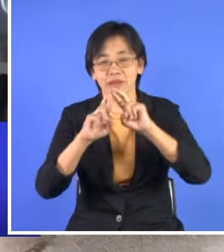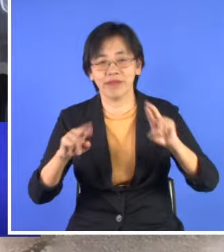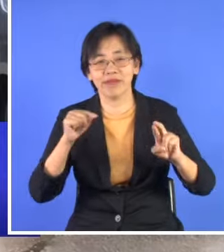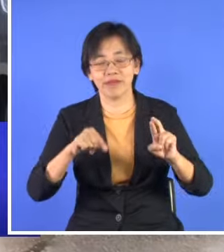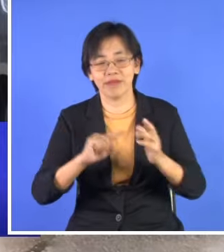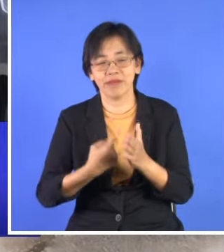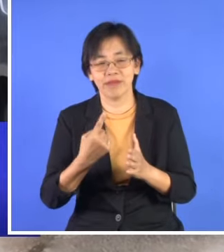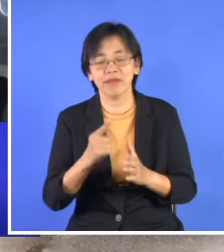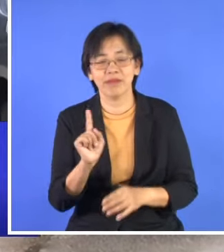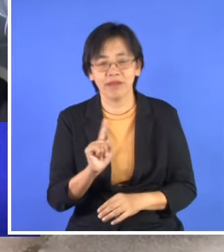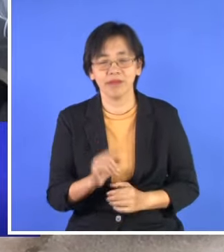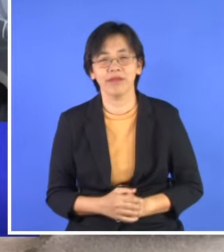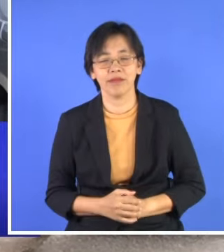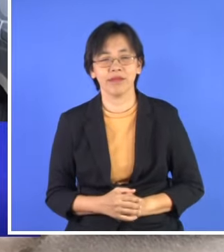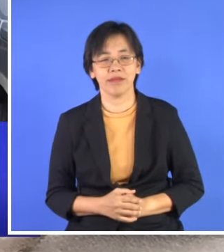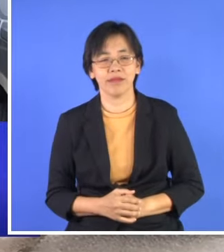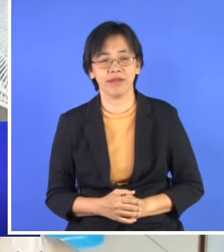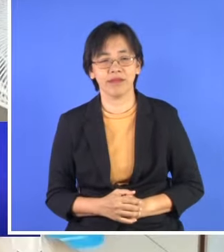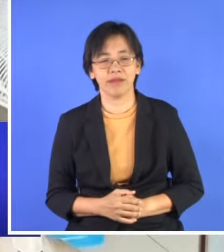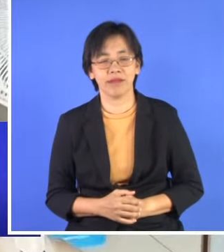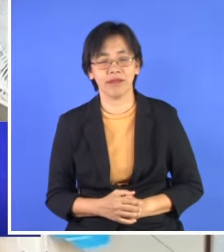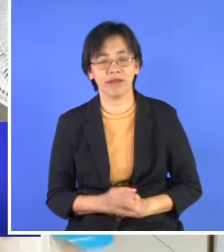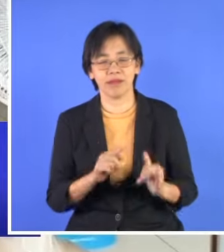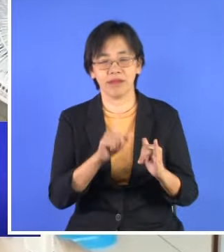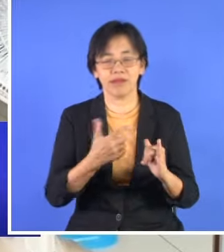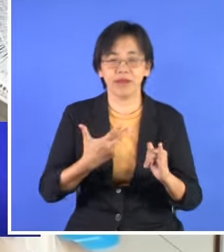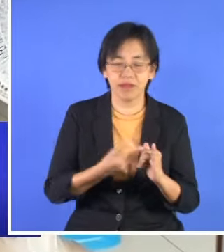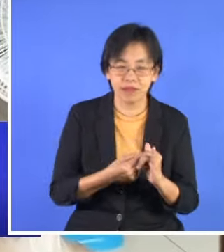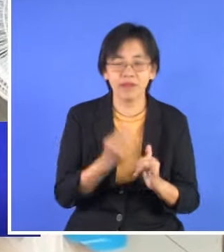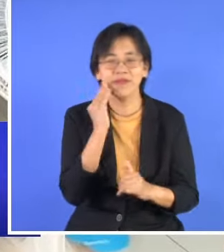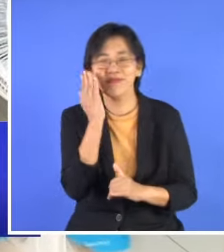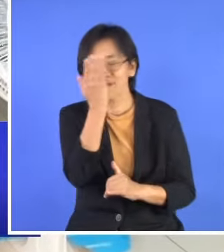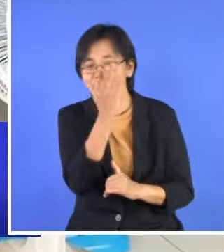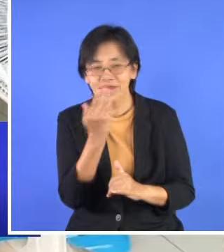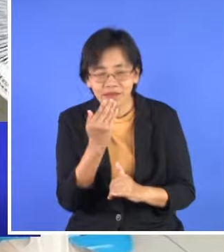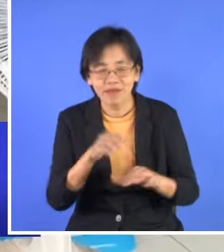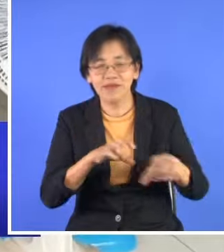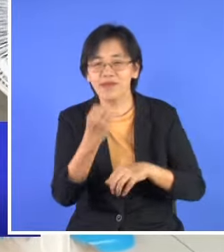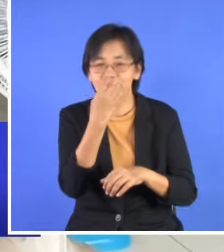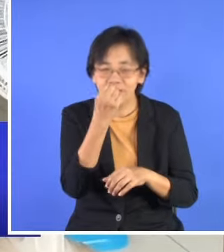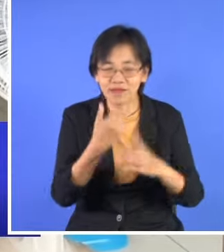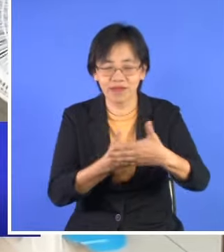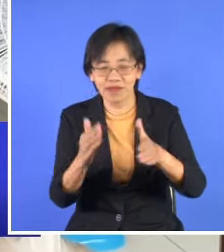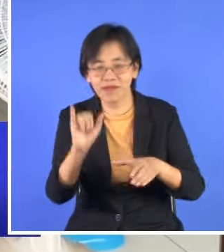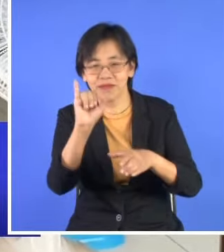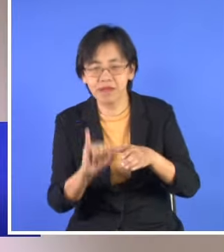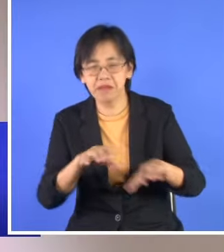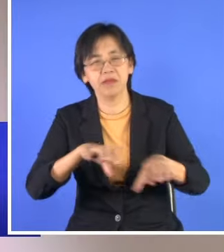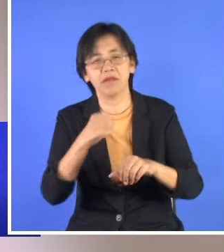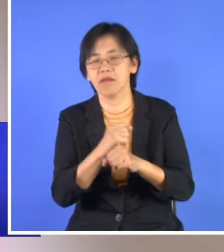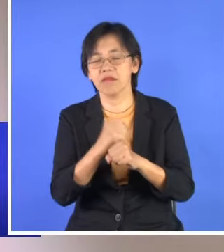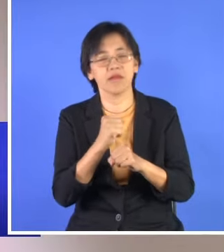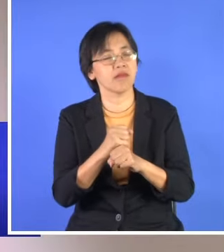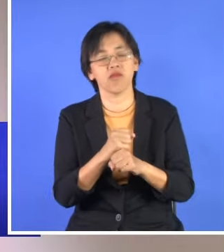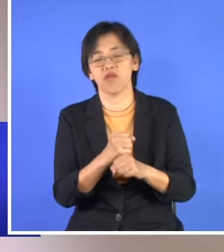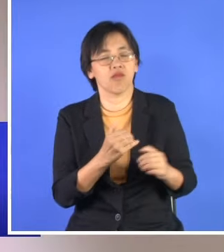ริ่มตั้งแต่ตอนแรกเลยนะนี่นะครับฉีดยาศพแต่งหน้าศพจัดโลงศพจัดดอกไม้ทำทุกอย่างกระบวนการตั้งแต่ตอนแรกหลัง